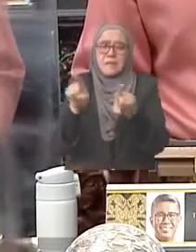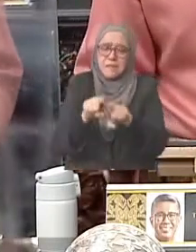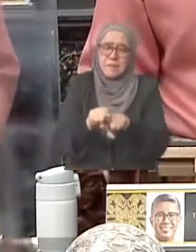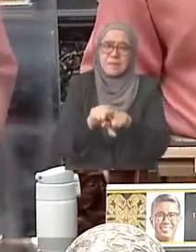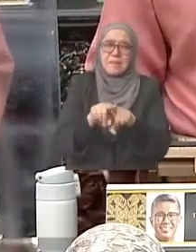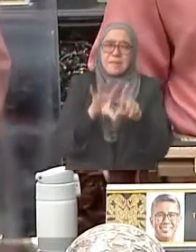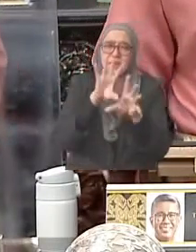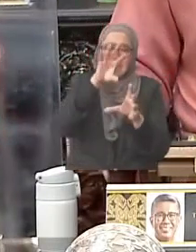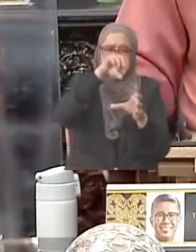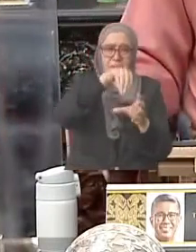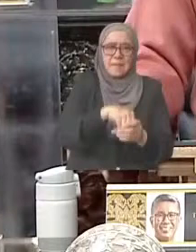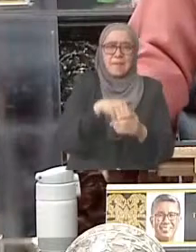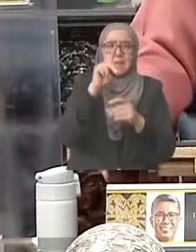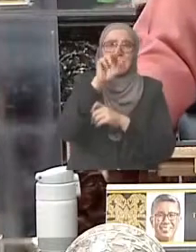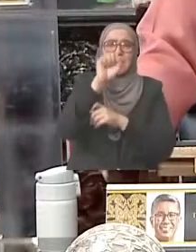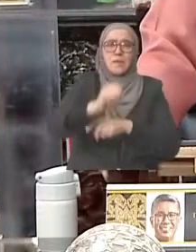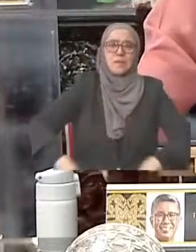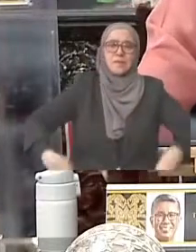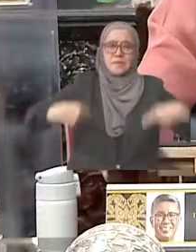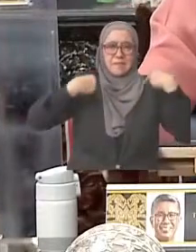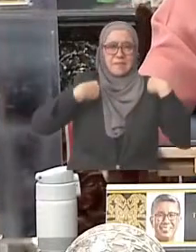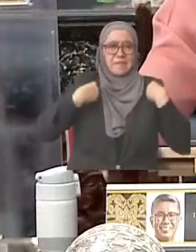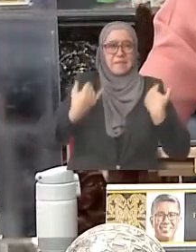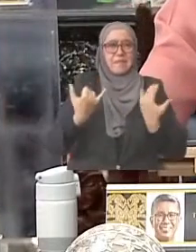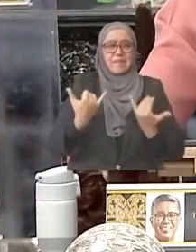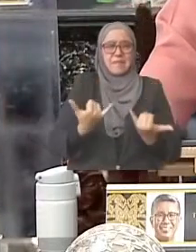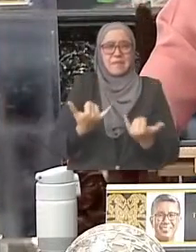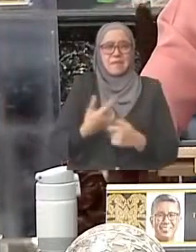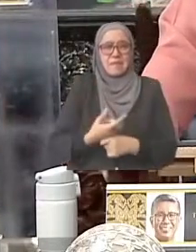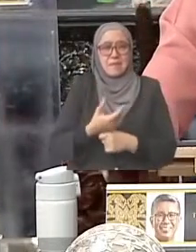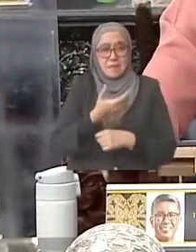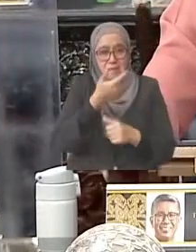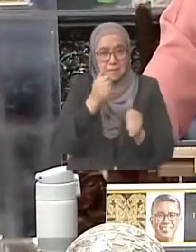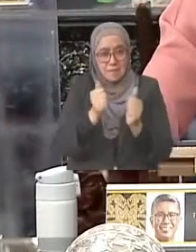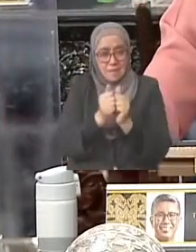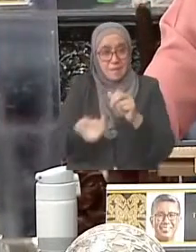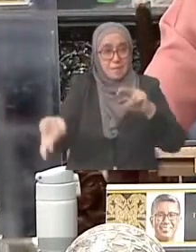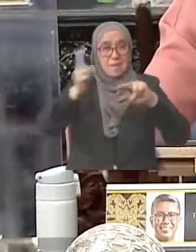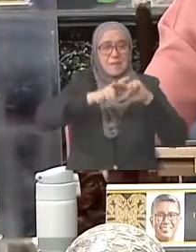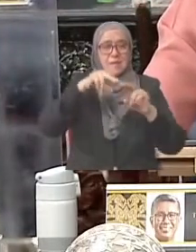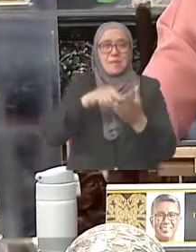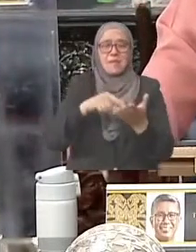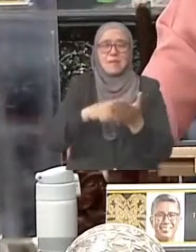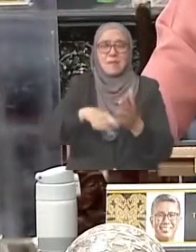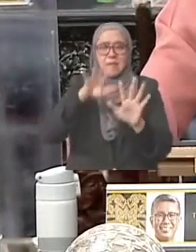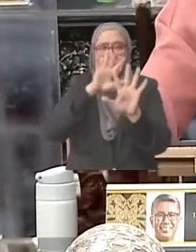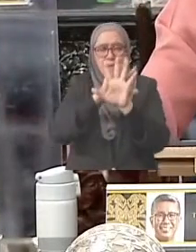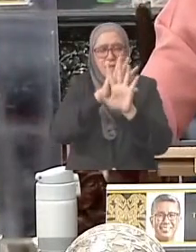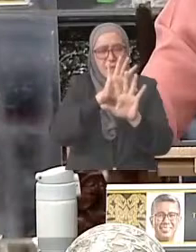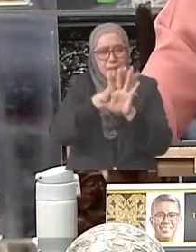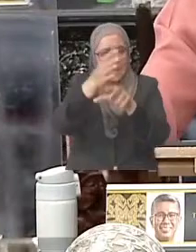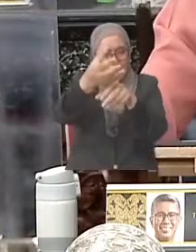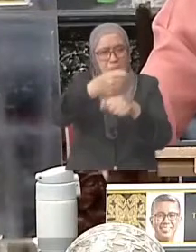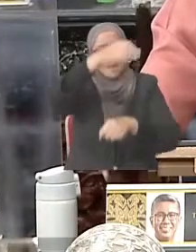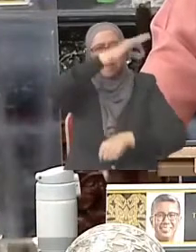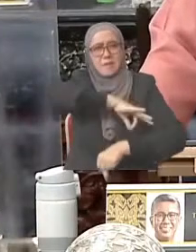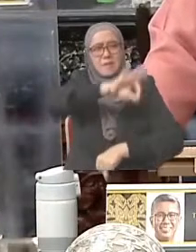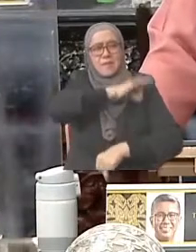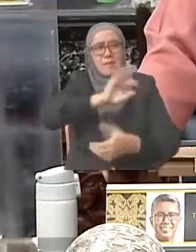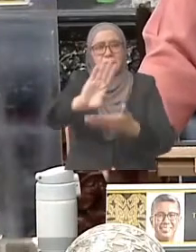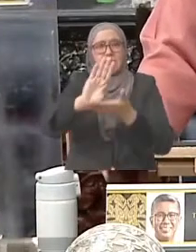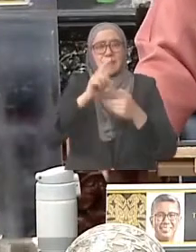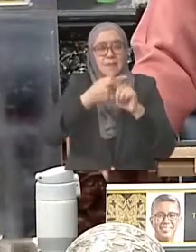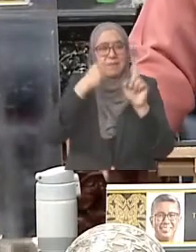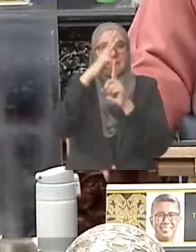oleh itu dengan kenaikan ini lebih ramai akan menikmati pake dah bantuan kebajikan dibawa JKM dengan peruntukan